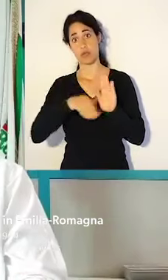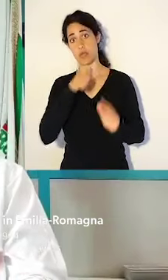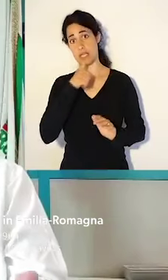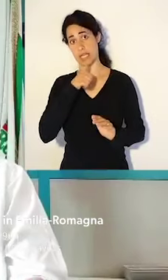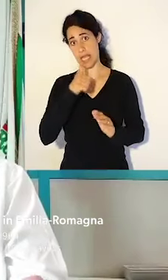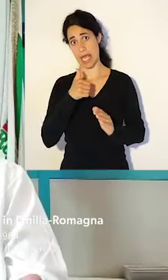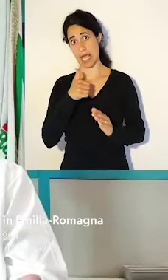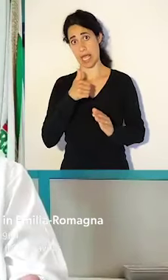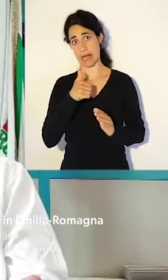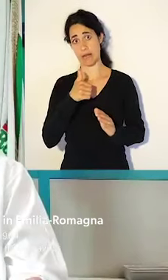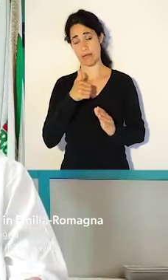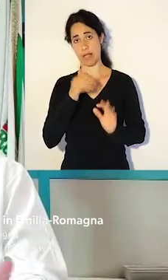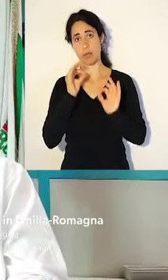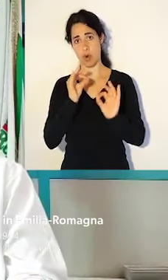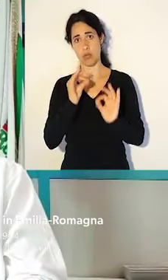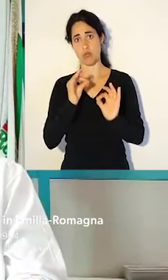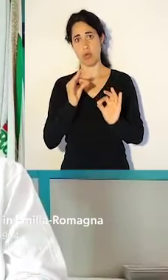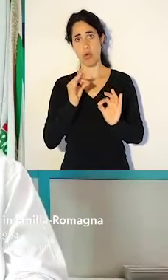indispensabile,